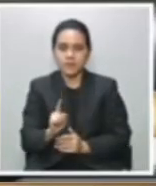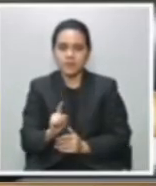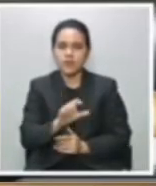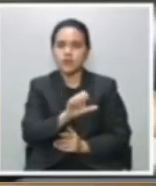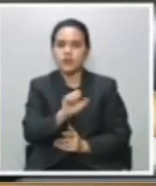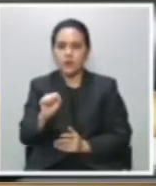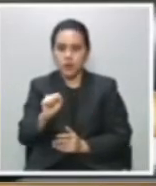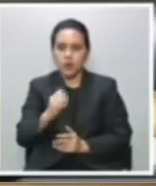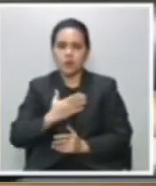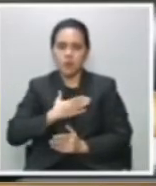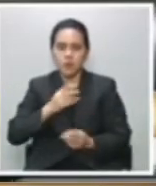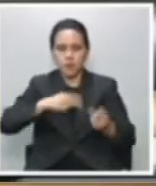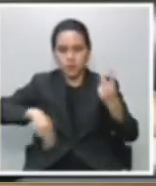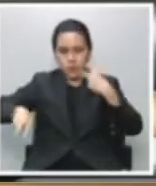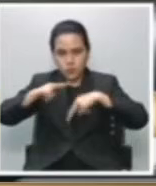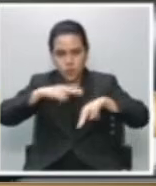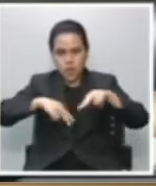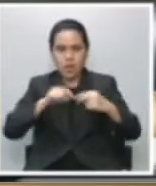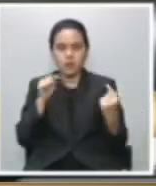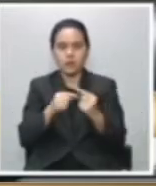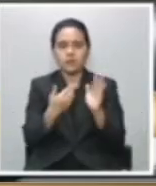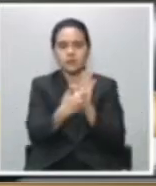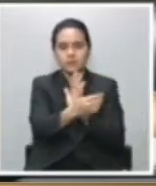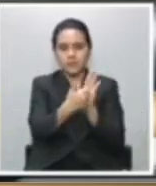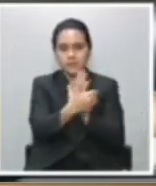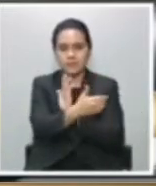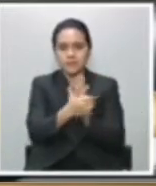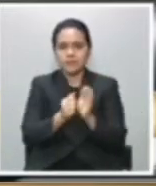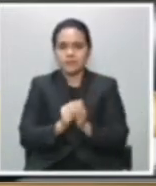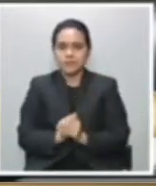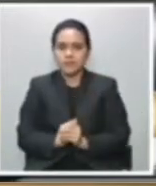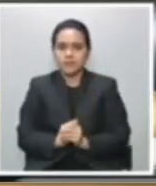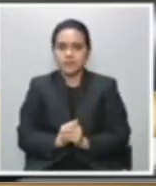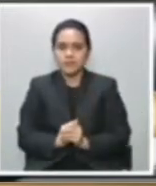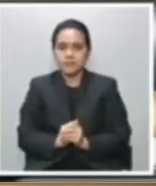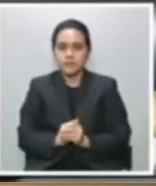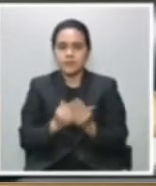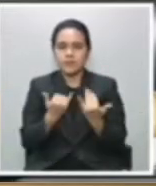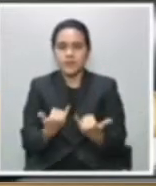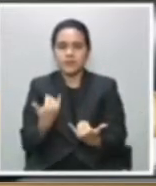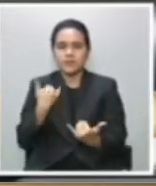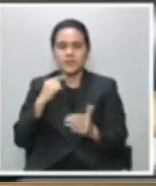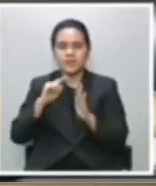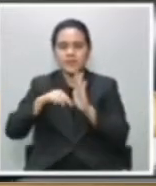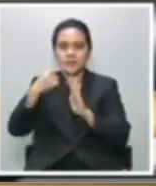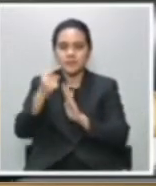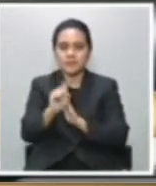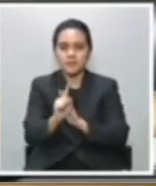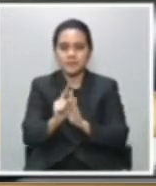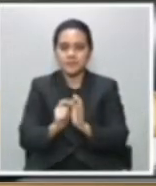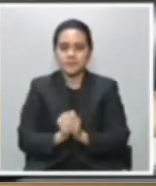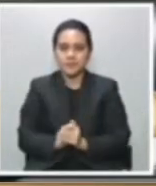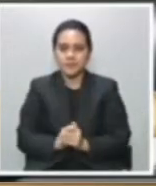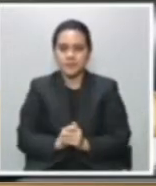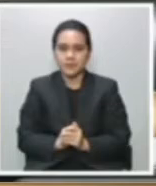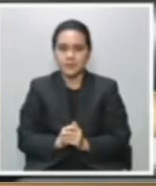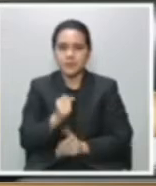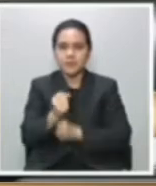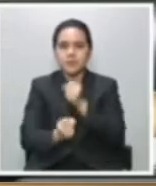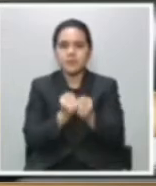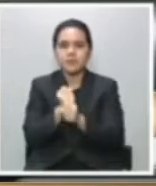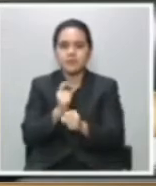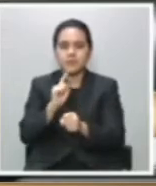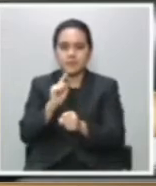ผู้แทนราษฎรอยู่ทางภาคอีสานซึ่งขณะนี้นะครับเพิ่งเริ่มต้นปีใหม่น